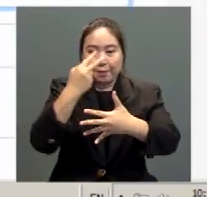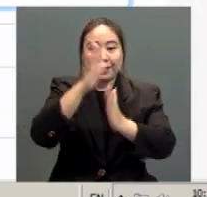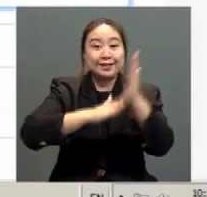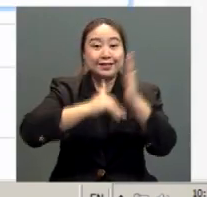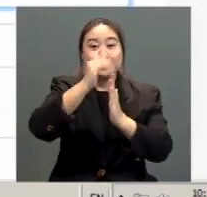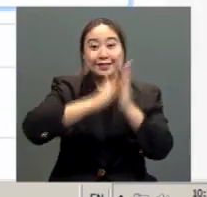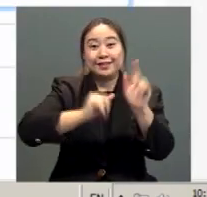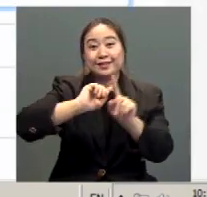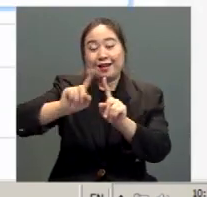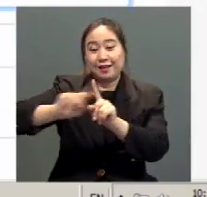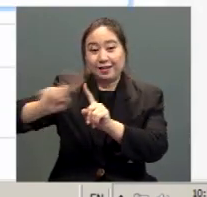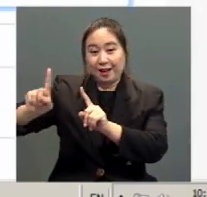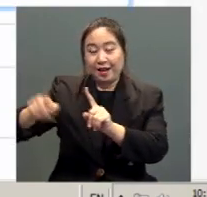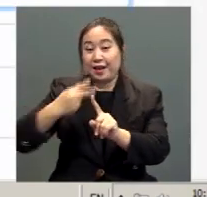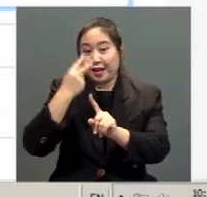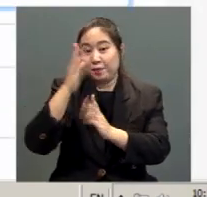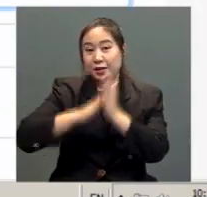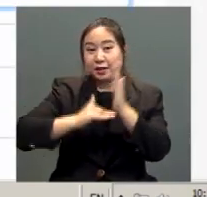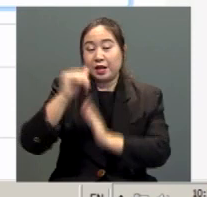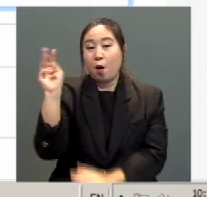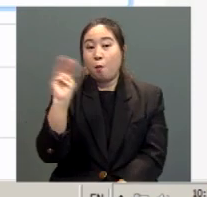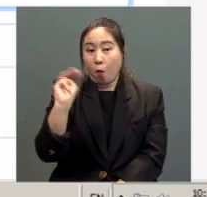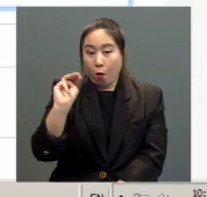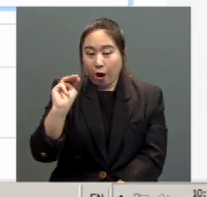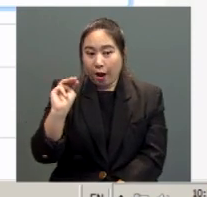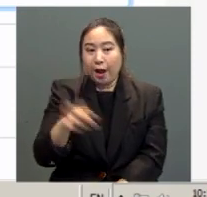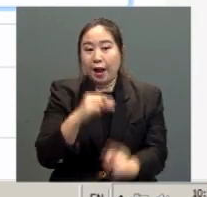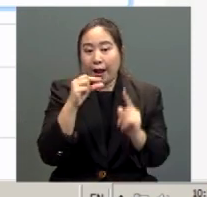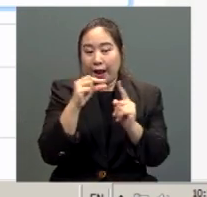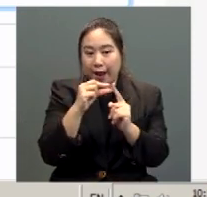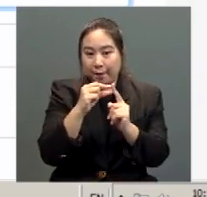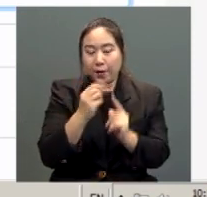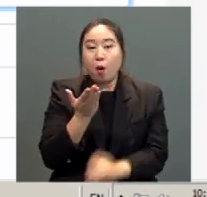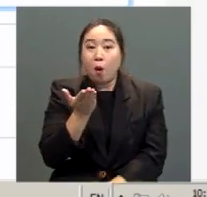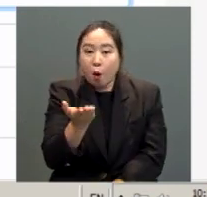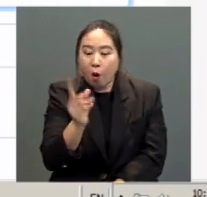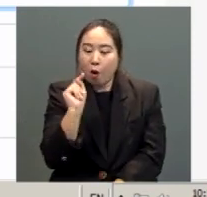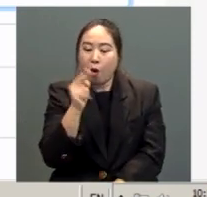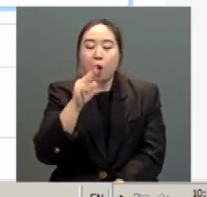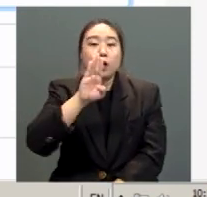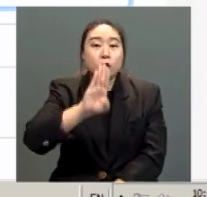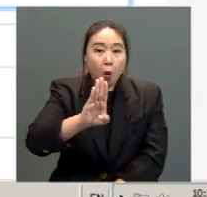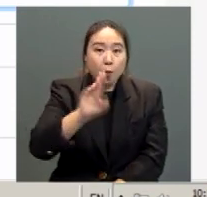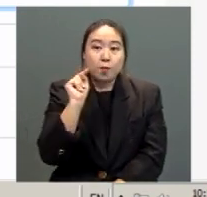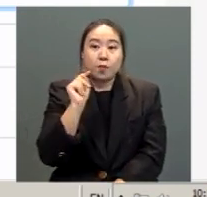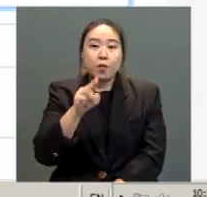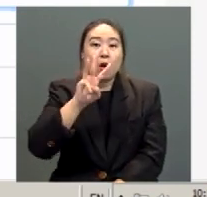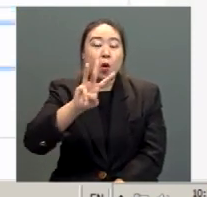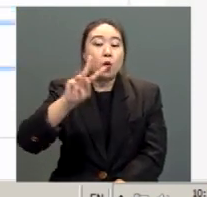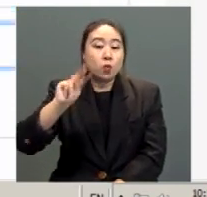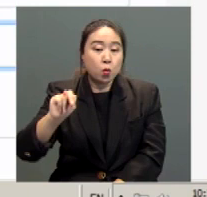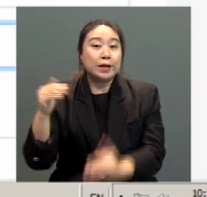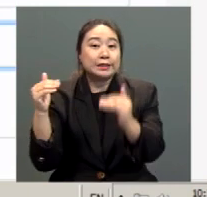างๆเมื่อสักครู่และเห็นแถบสีม่วงที่เขาเขียนเอาไว้ว่าขอทบทวนสิทธิ์จะเป็นปุ่มสีม่วงเนี่ยน